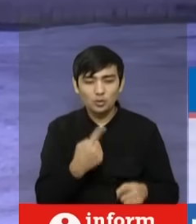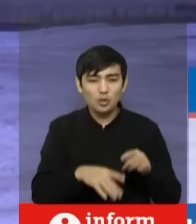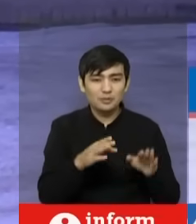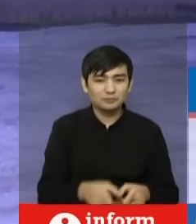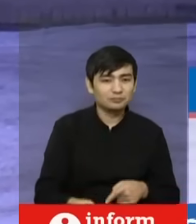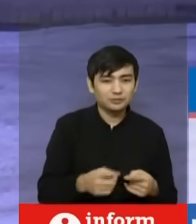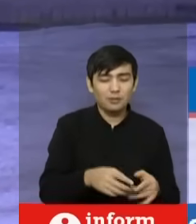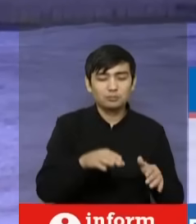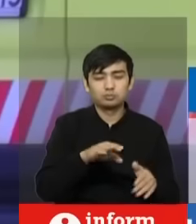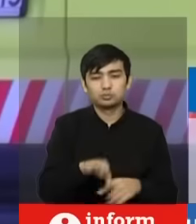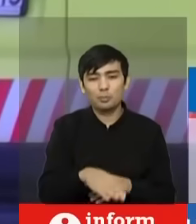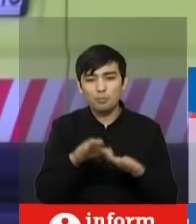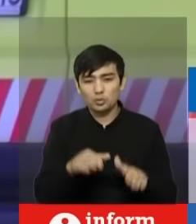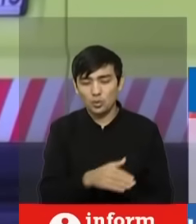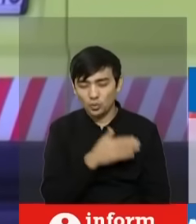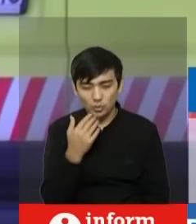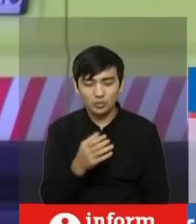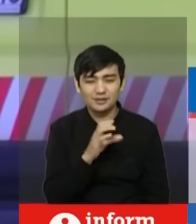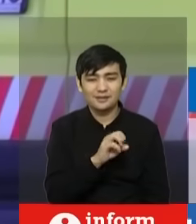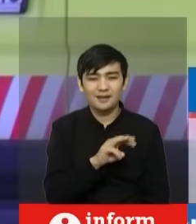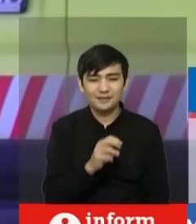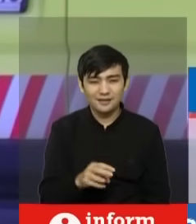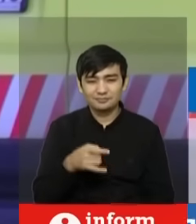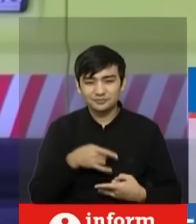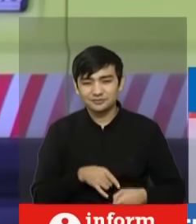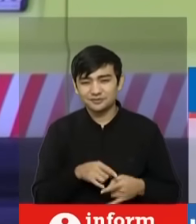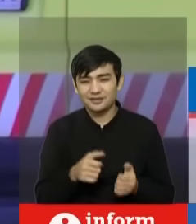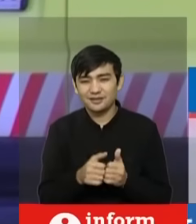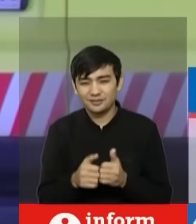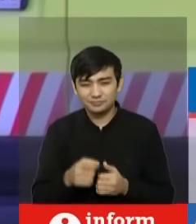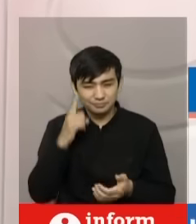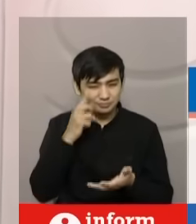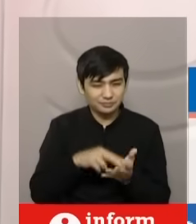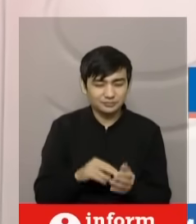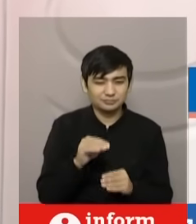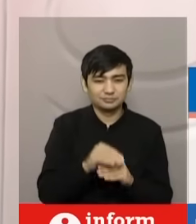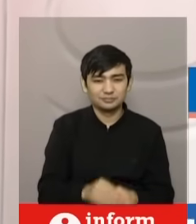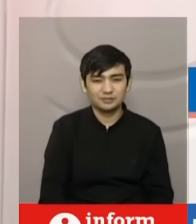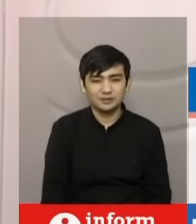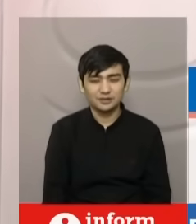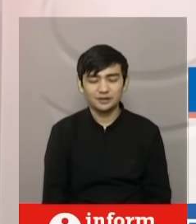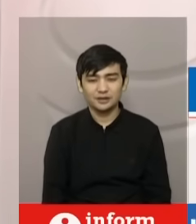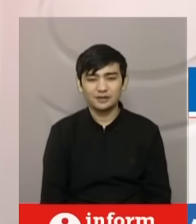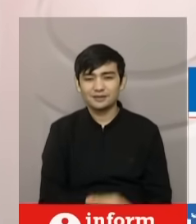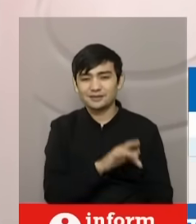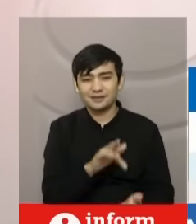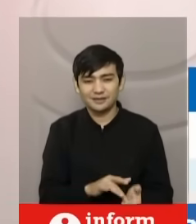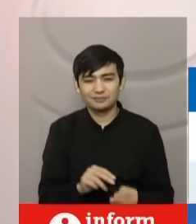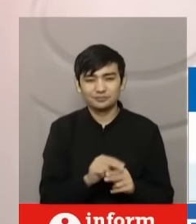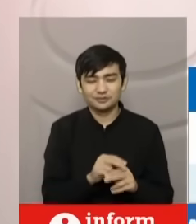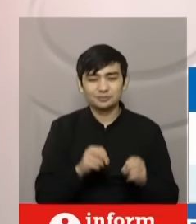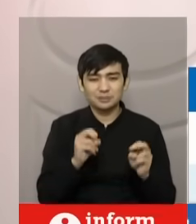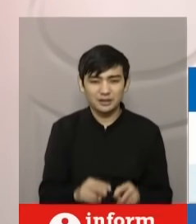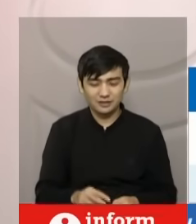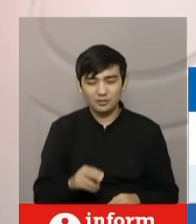қалада бос нысан жоқ. Сондықтан станцияны перзентхананың аумағына орналастыруды жоспарлапты. Площадь перинатального центра на сегодняшний день составляет.